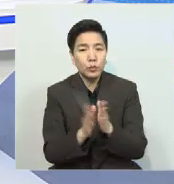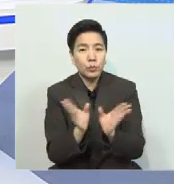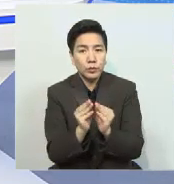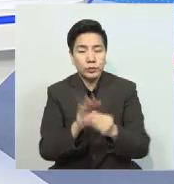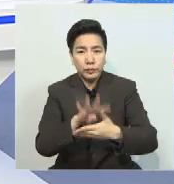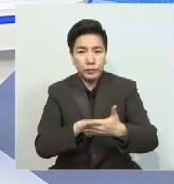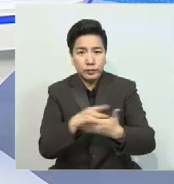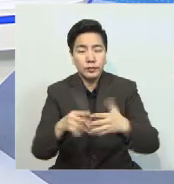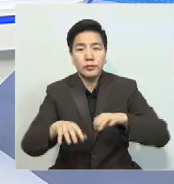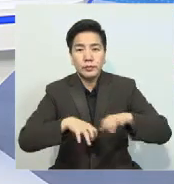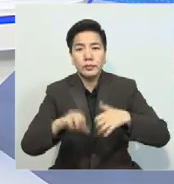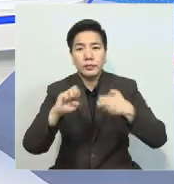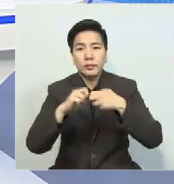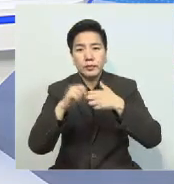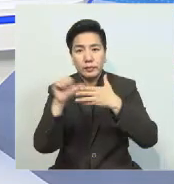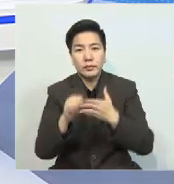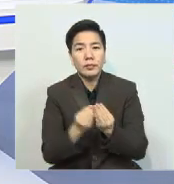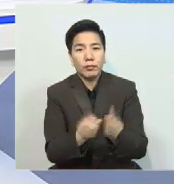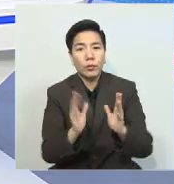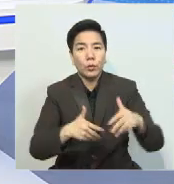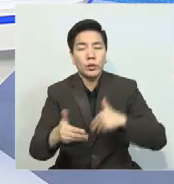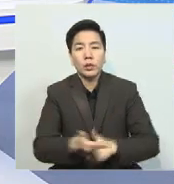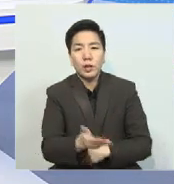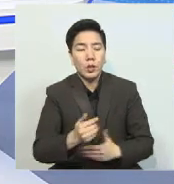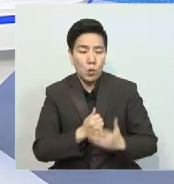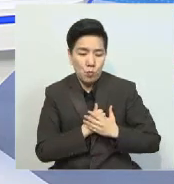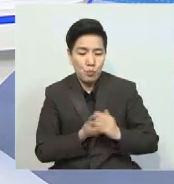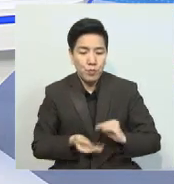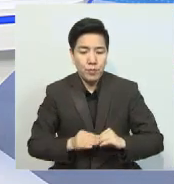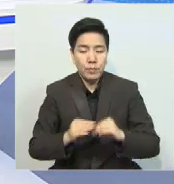เข้ามาวางมาตรการแล้วก็แก้ปัญหาให้กับประชาชนได้อุ่นใจกันเพิ่มเติมนะคะ